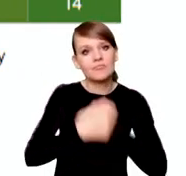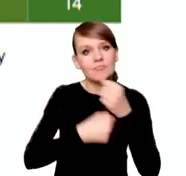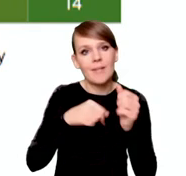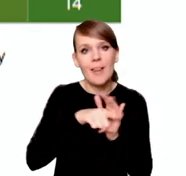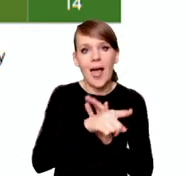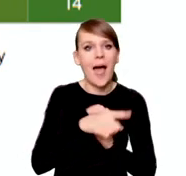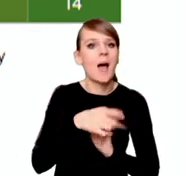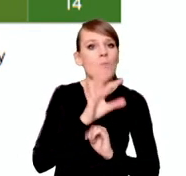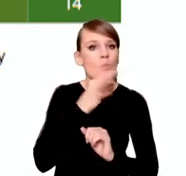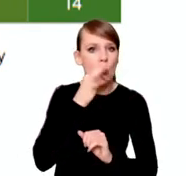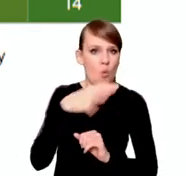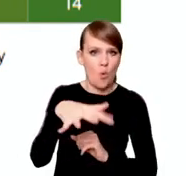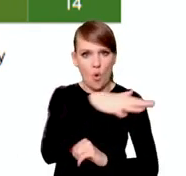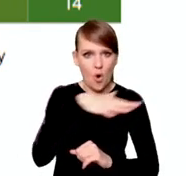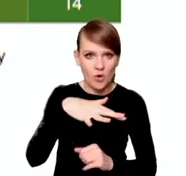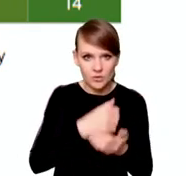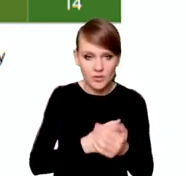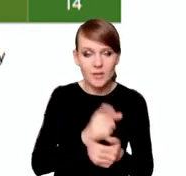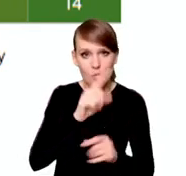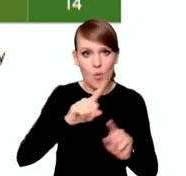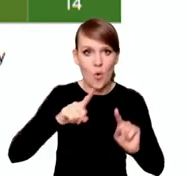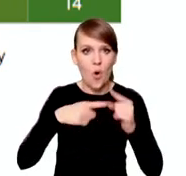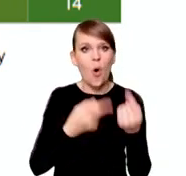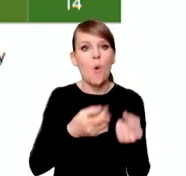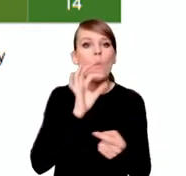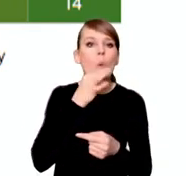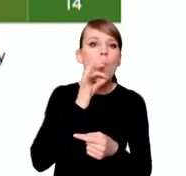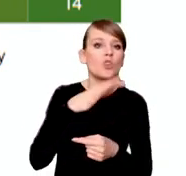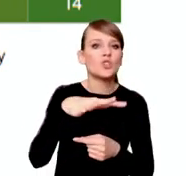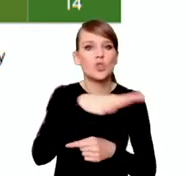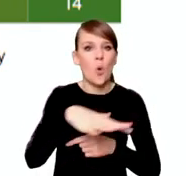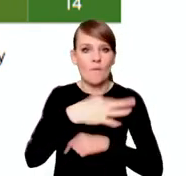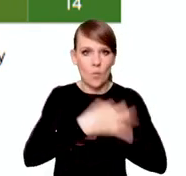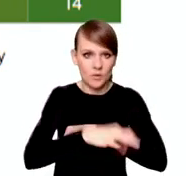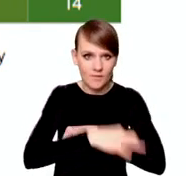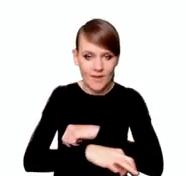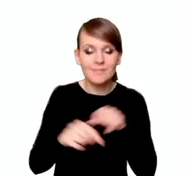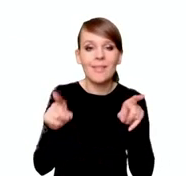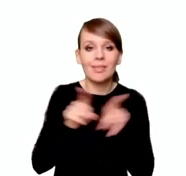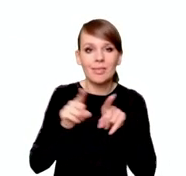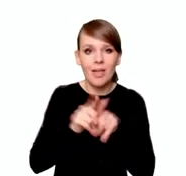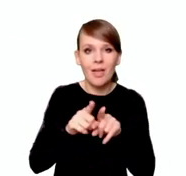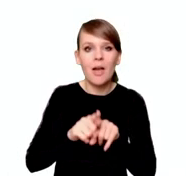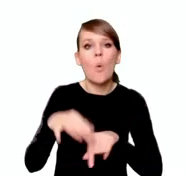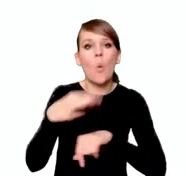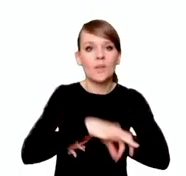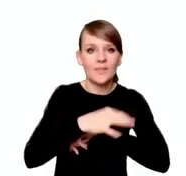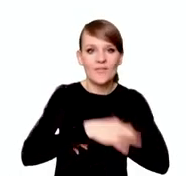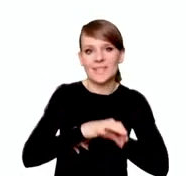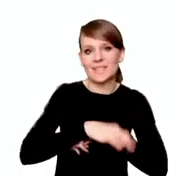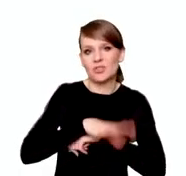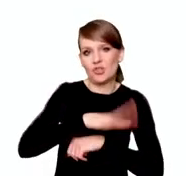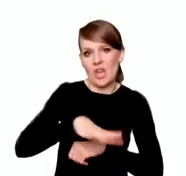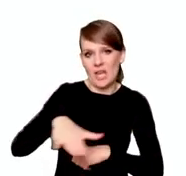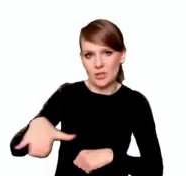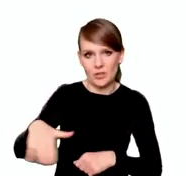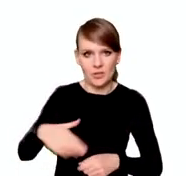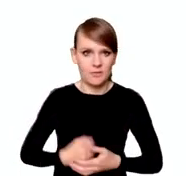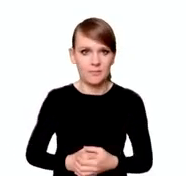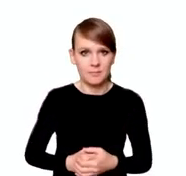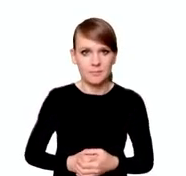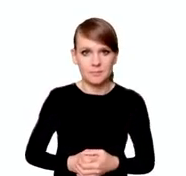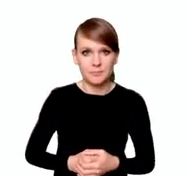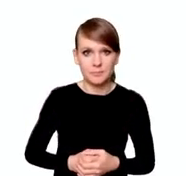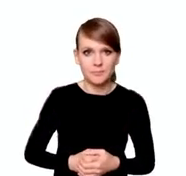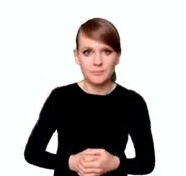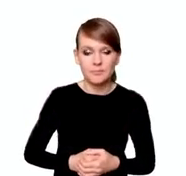są organizowane młodzieżowe uniwersytety, też uniwersytety dziecięce. Działania realizowane